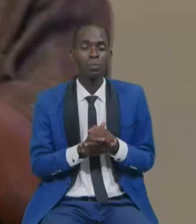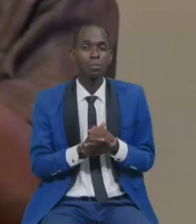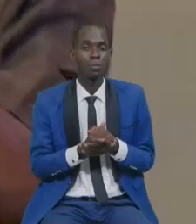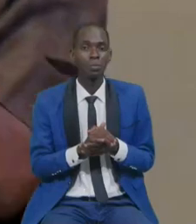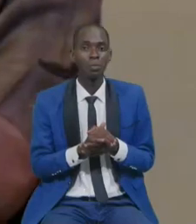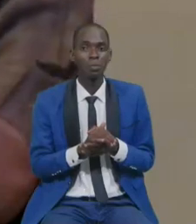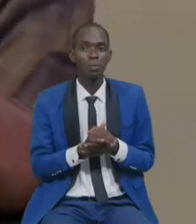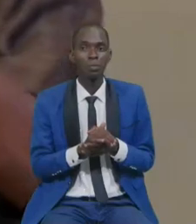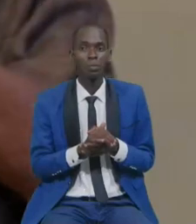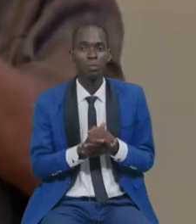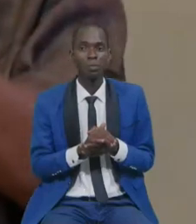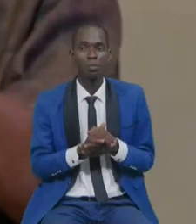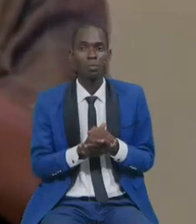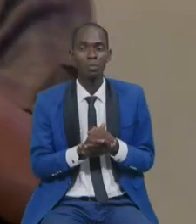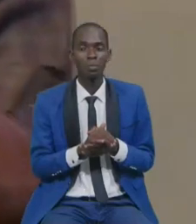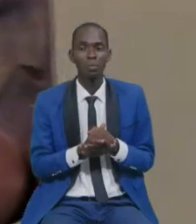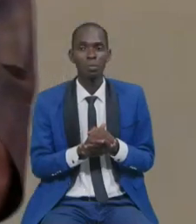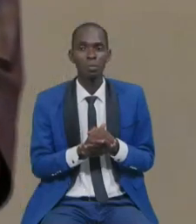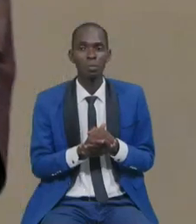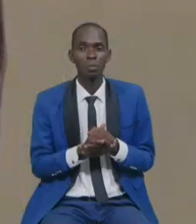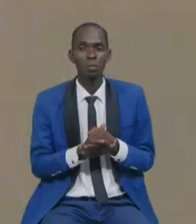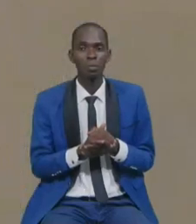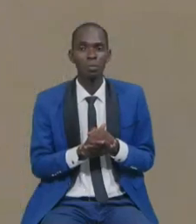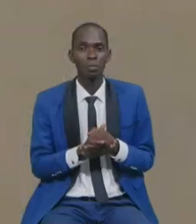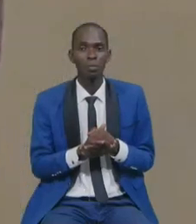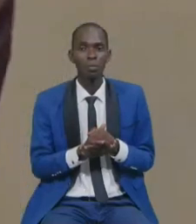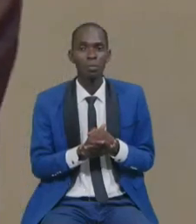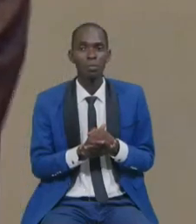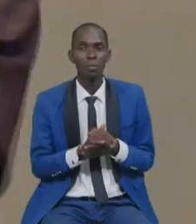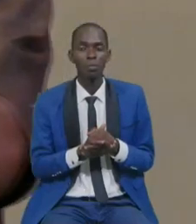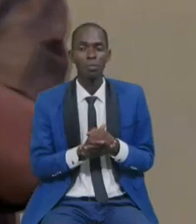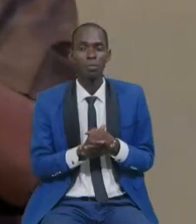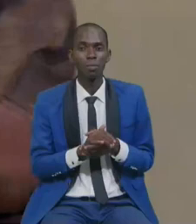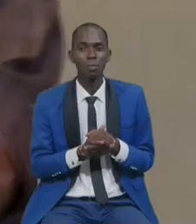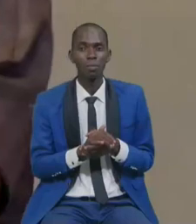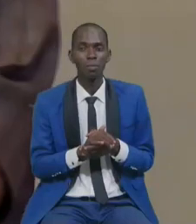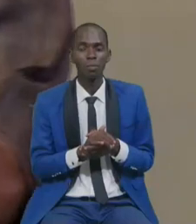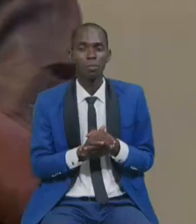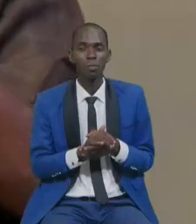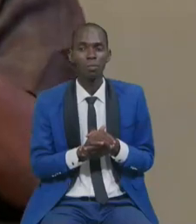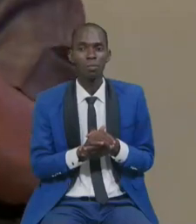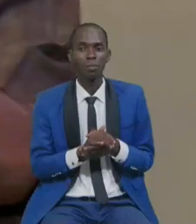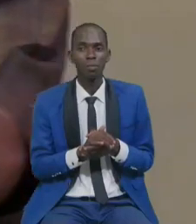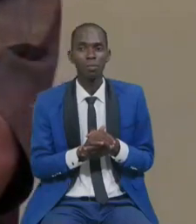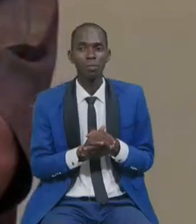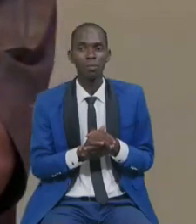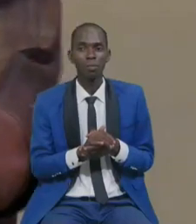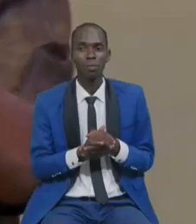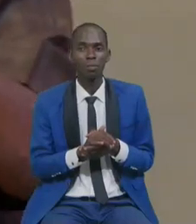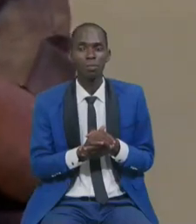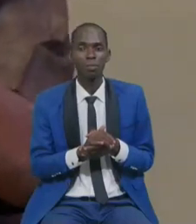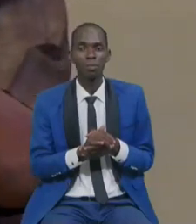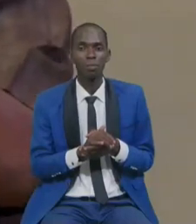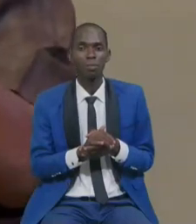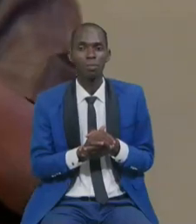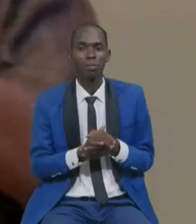J'ai quitté là, j'ai commencé à rentrer. J'ai commencé à voir des gens qui achètent des choses à Oshodi. J'ai dit, mais c'est pas des gens qui achètent